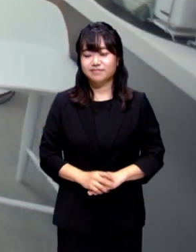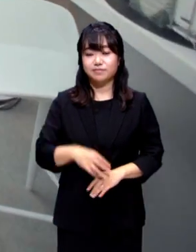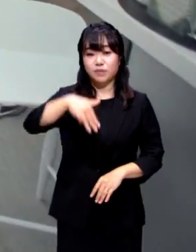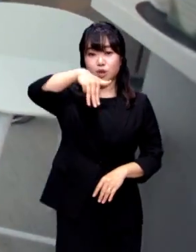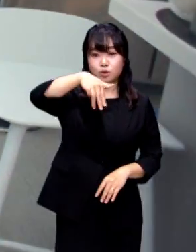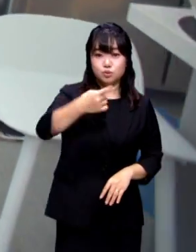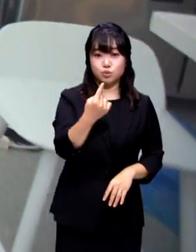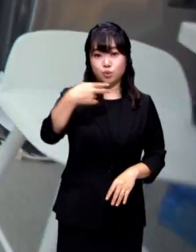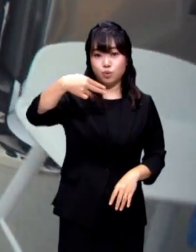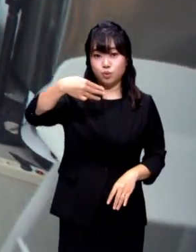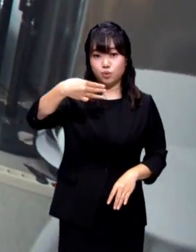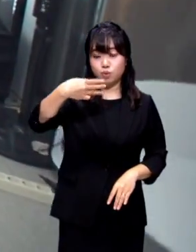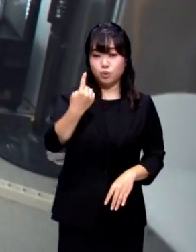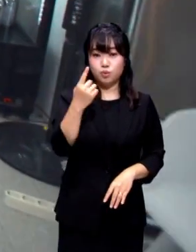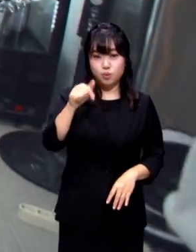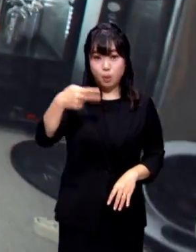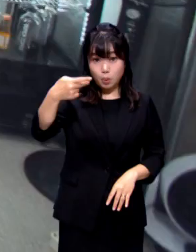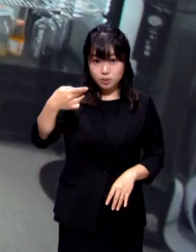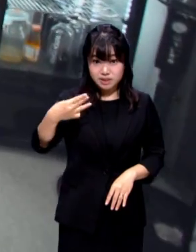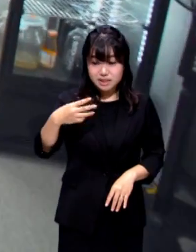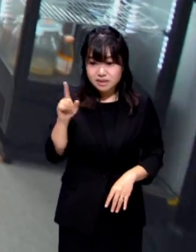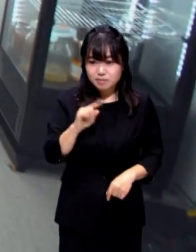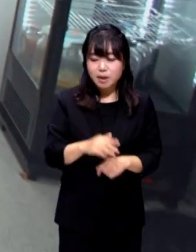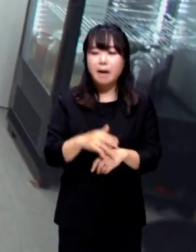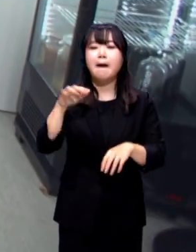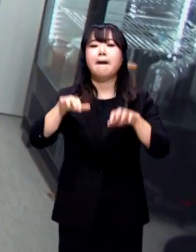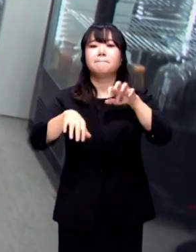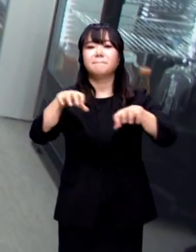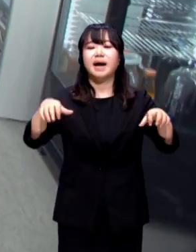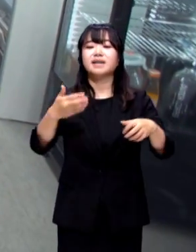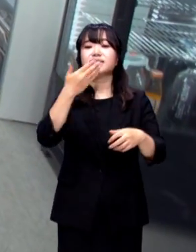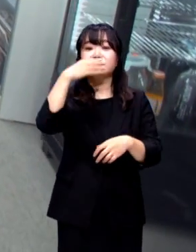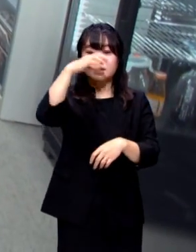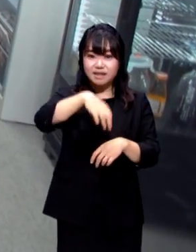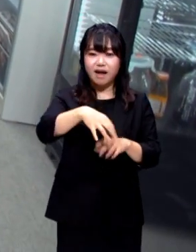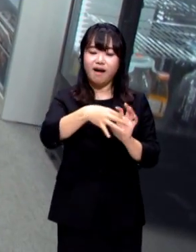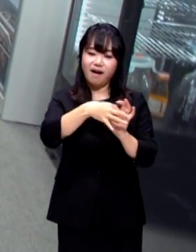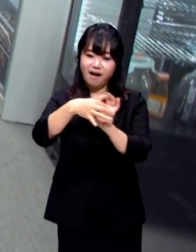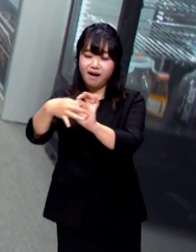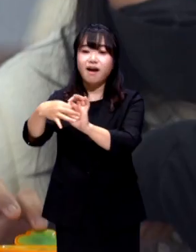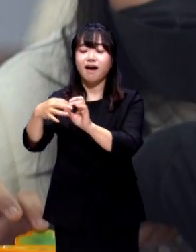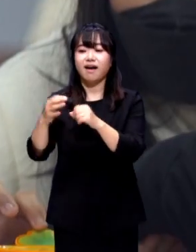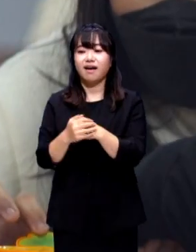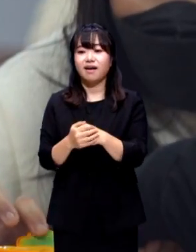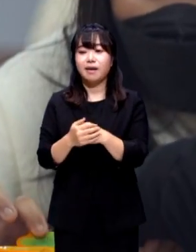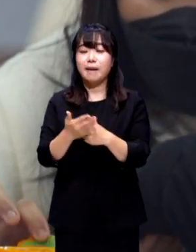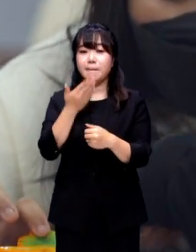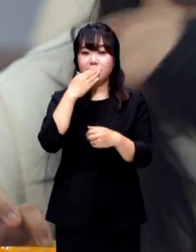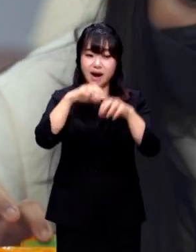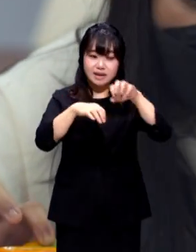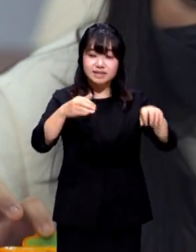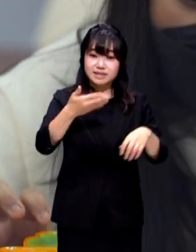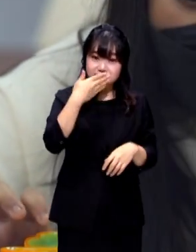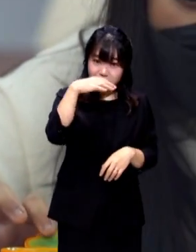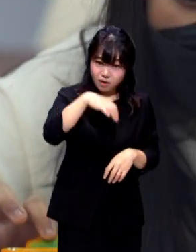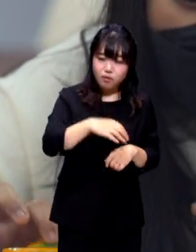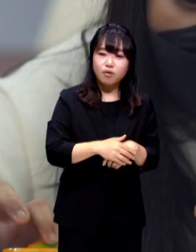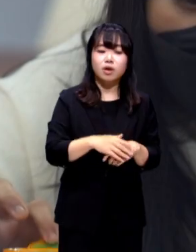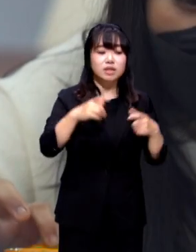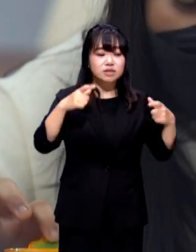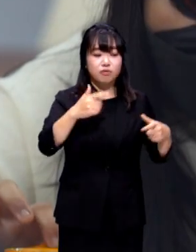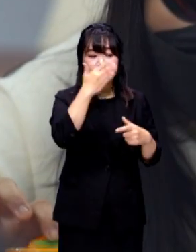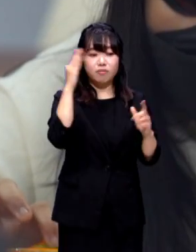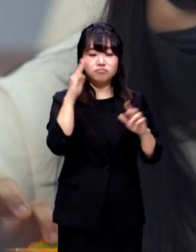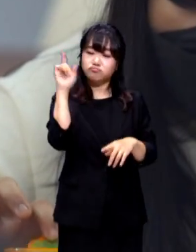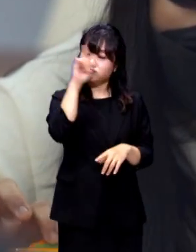초록들 청소년 자치학교는 청소년 마을 식당의 연장선상에서 기획됐습니다. 마을 식당은 지역의 청소년 누구나